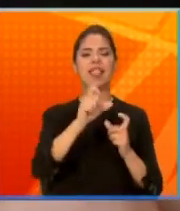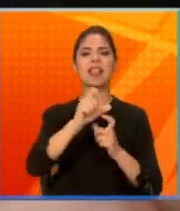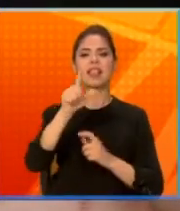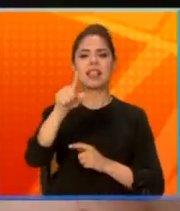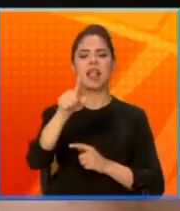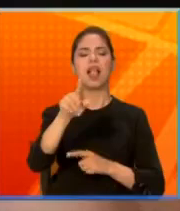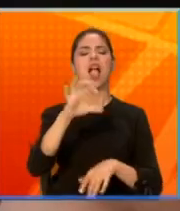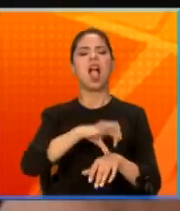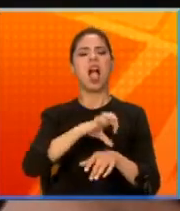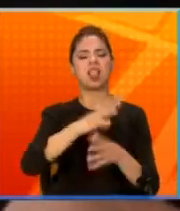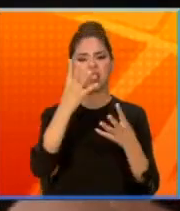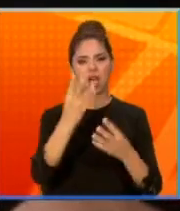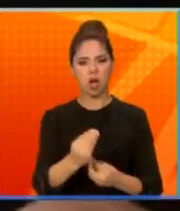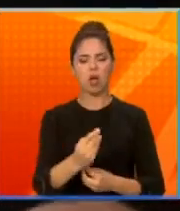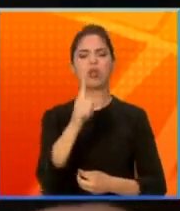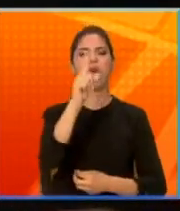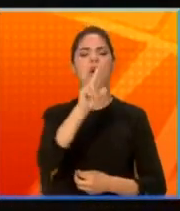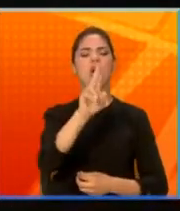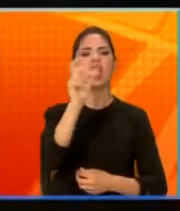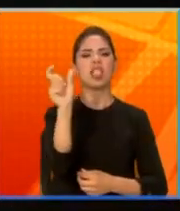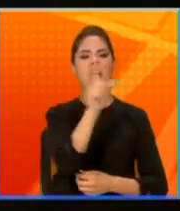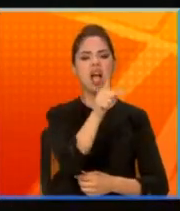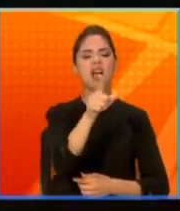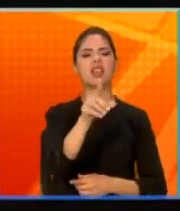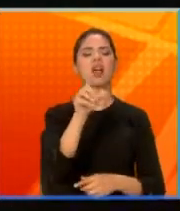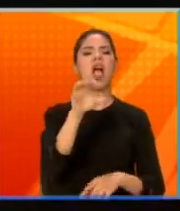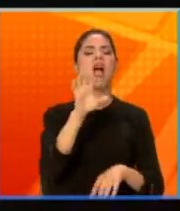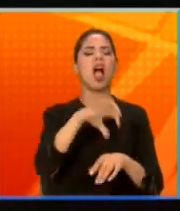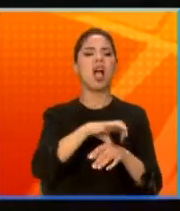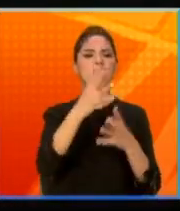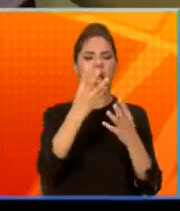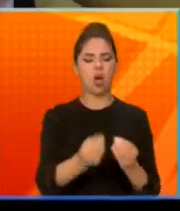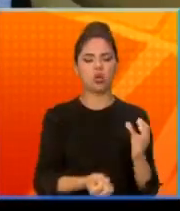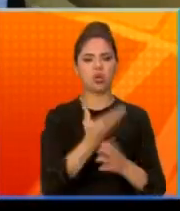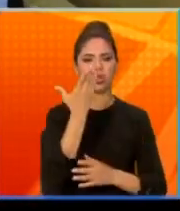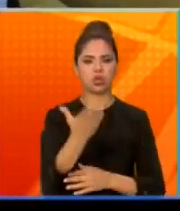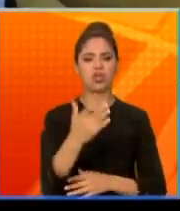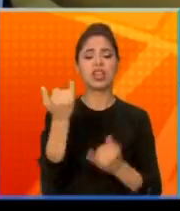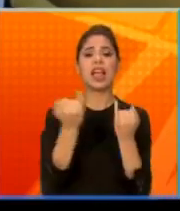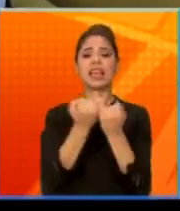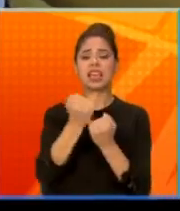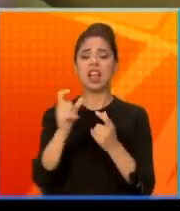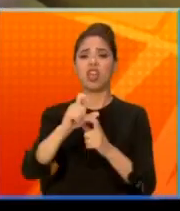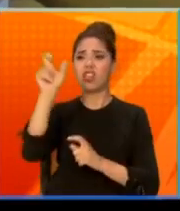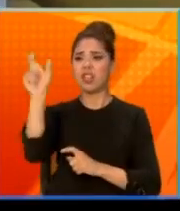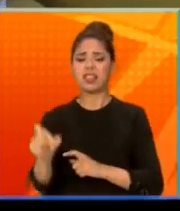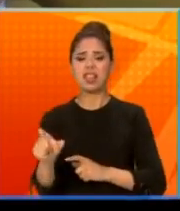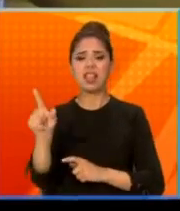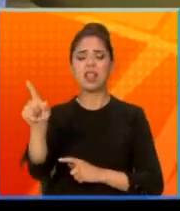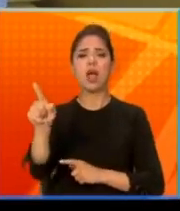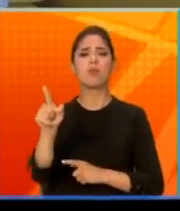Serebral palsi teşhisi konduğunda 17 aylıktı de kardeşi seni Aysa